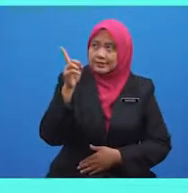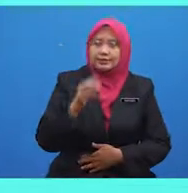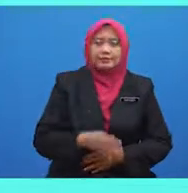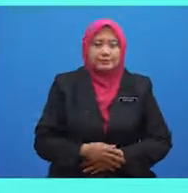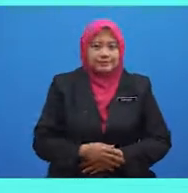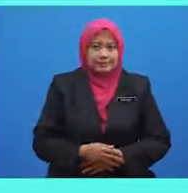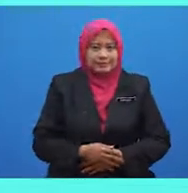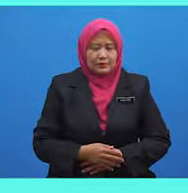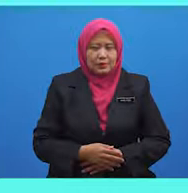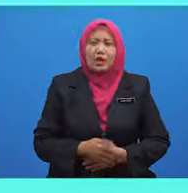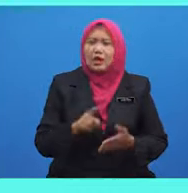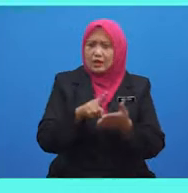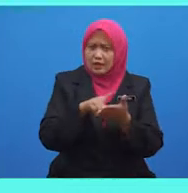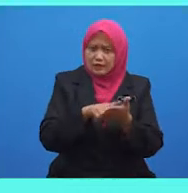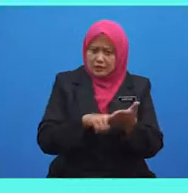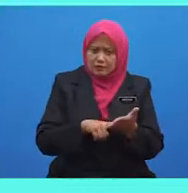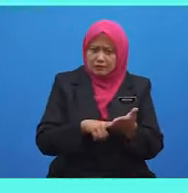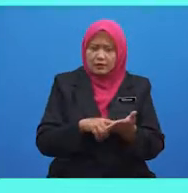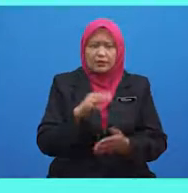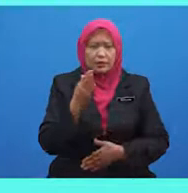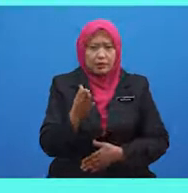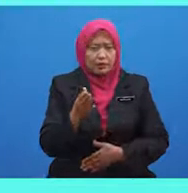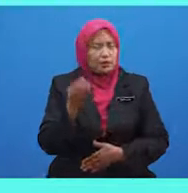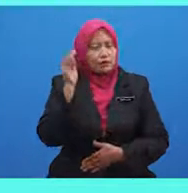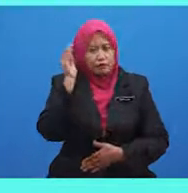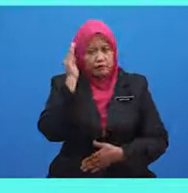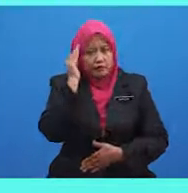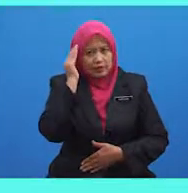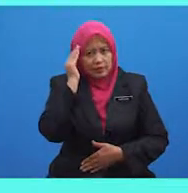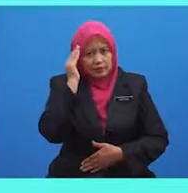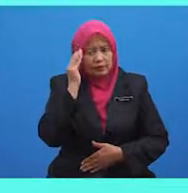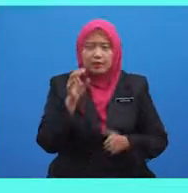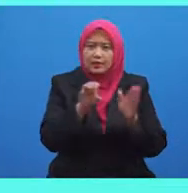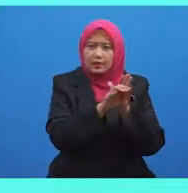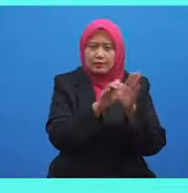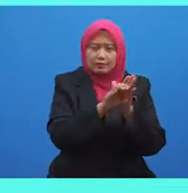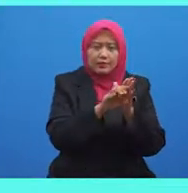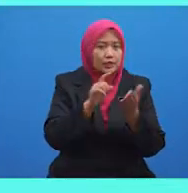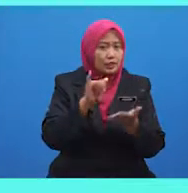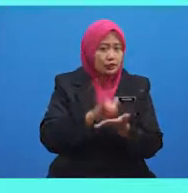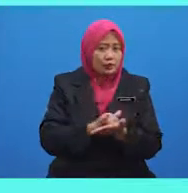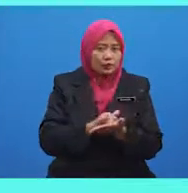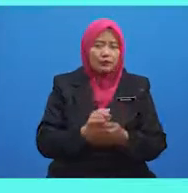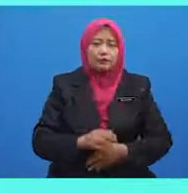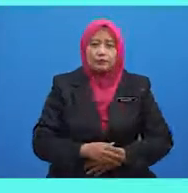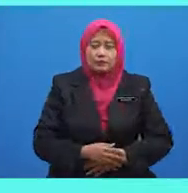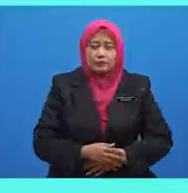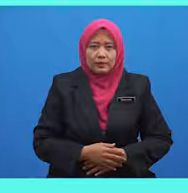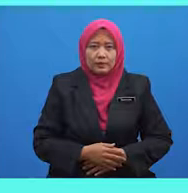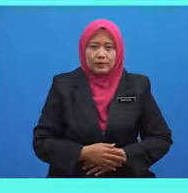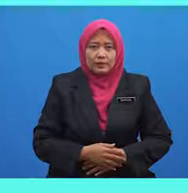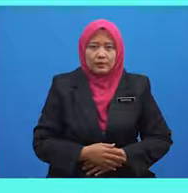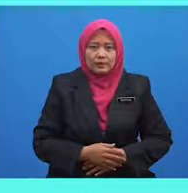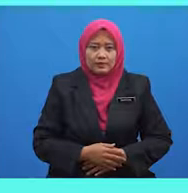bukan? Jadi apa yang murid-murid faham tentang gambar tersebut? Apa yang murid-murid boleh kaitkan dengan mata